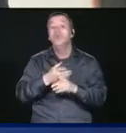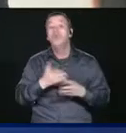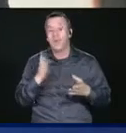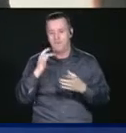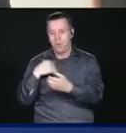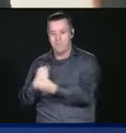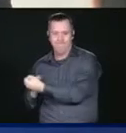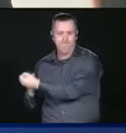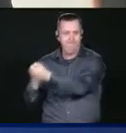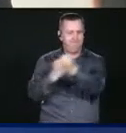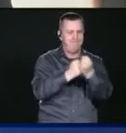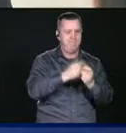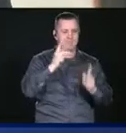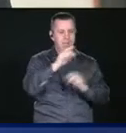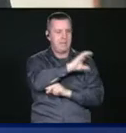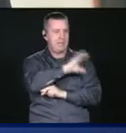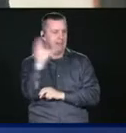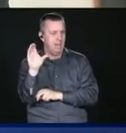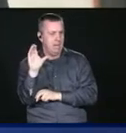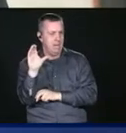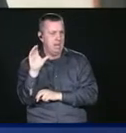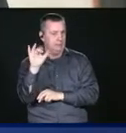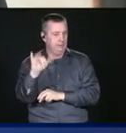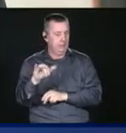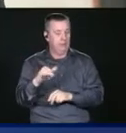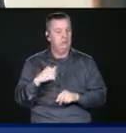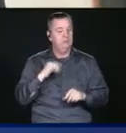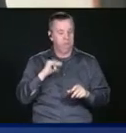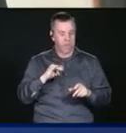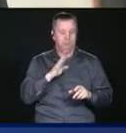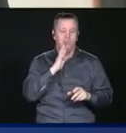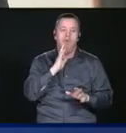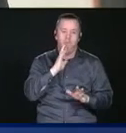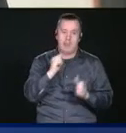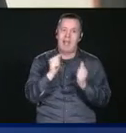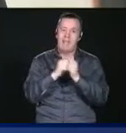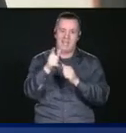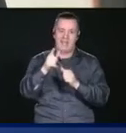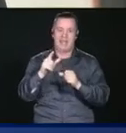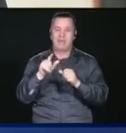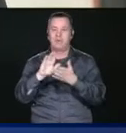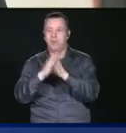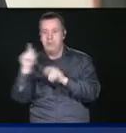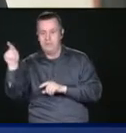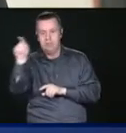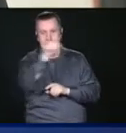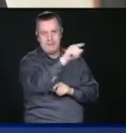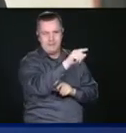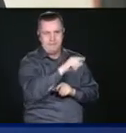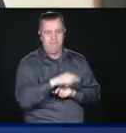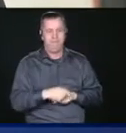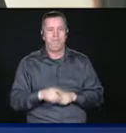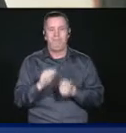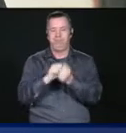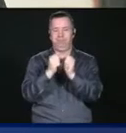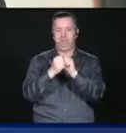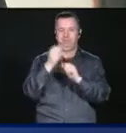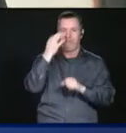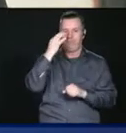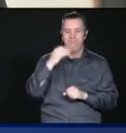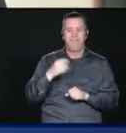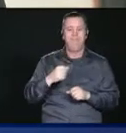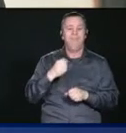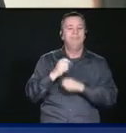avec les entreprises et les compagnies. Nous allons toujours nous assurer d'appuyer les Canadiens, les travailleurs, les